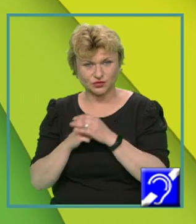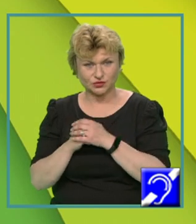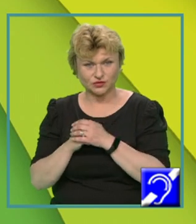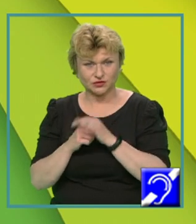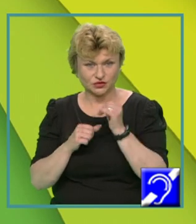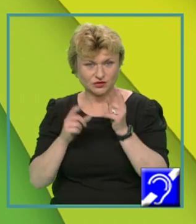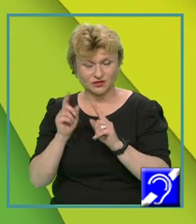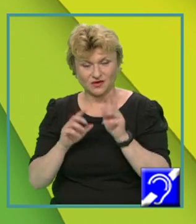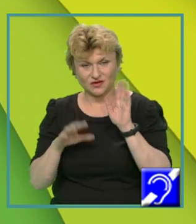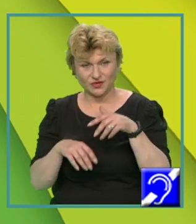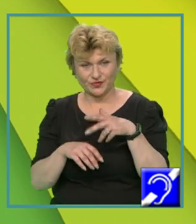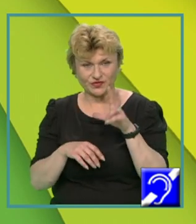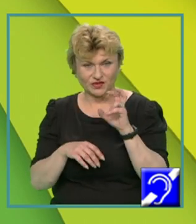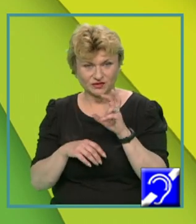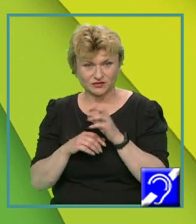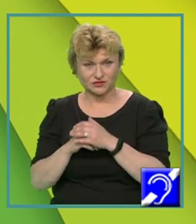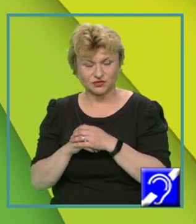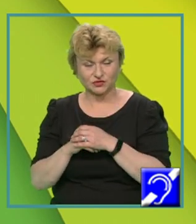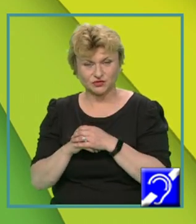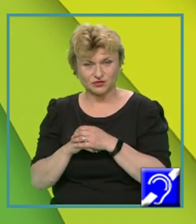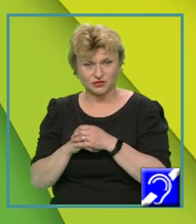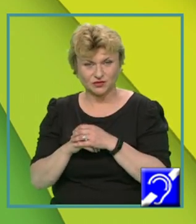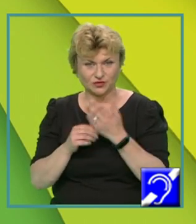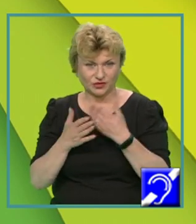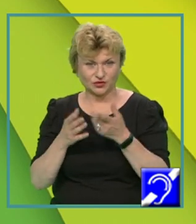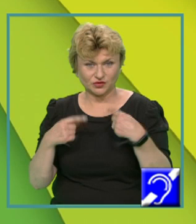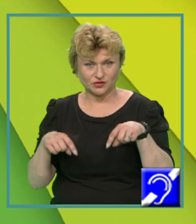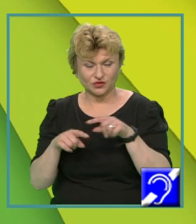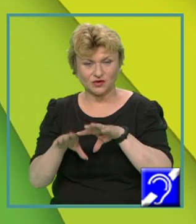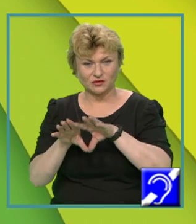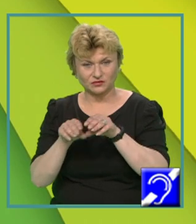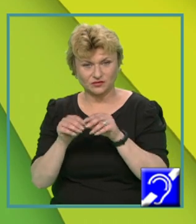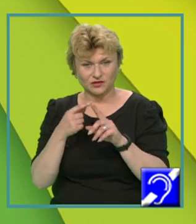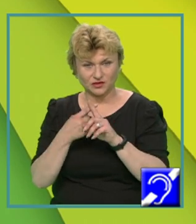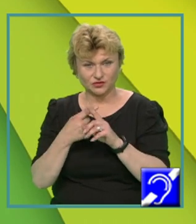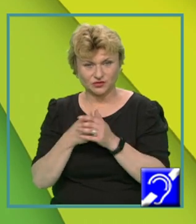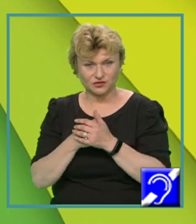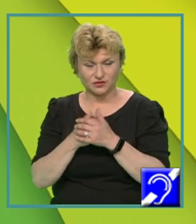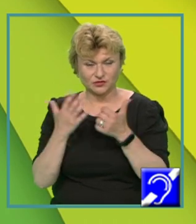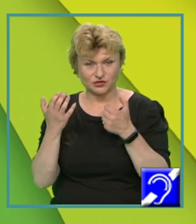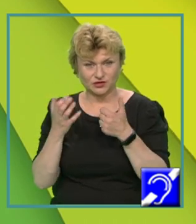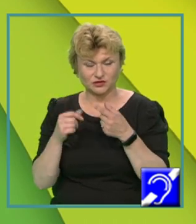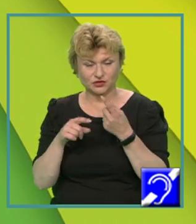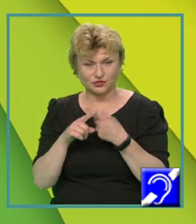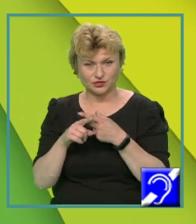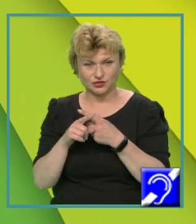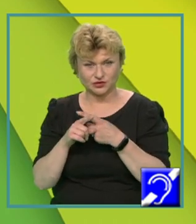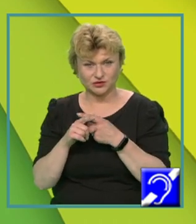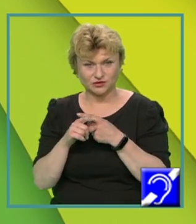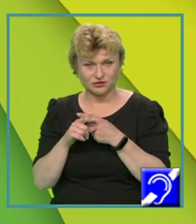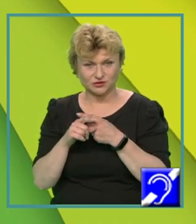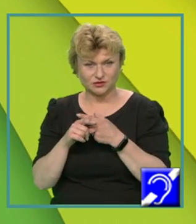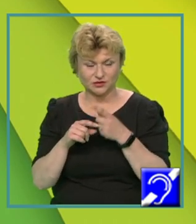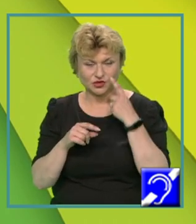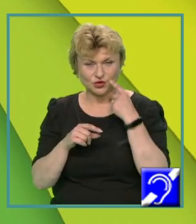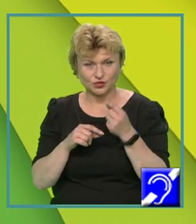avem 30 de timine, 30 de adenine, pentru că ele sunt egale, le adunăm, rezultă 60 de adenine adunate cu timine, le scădem